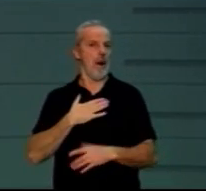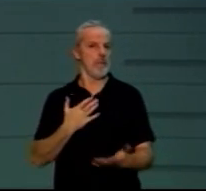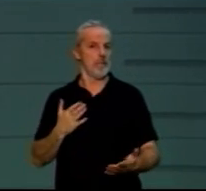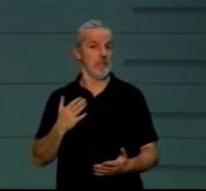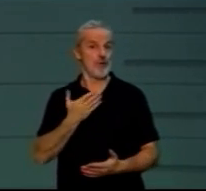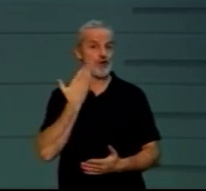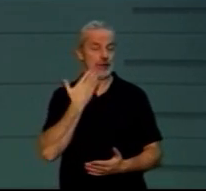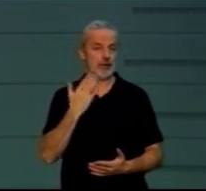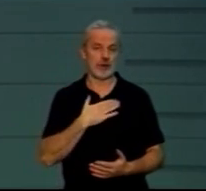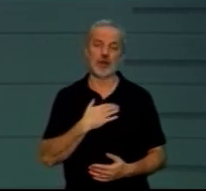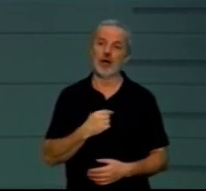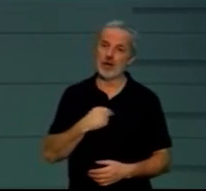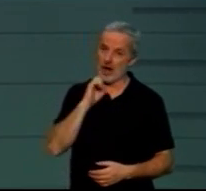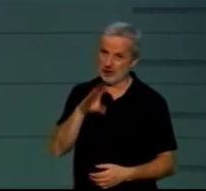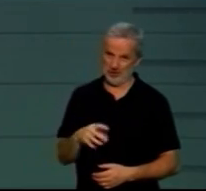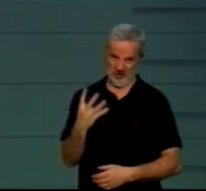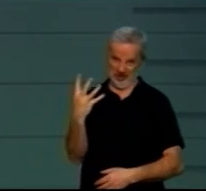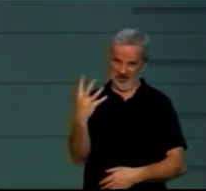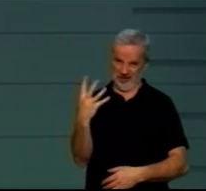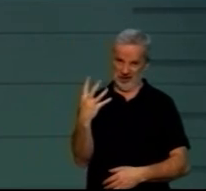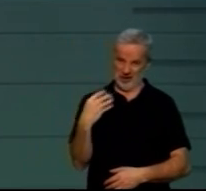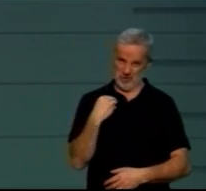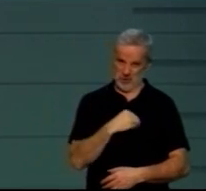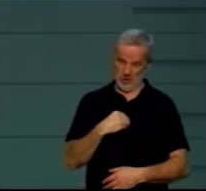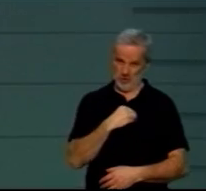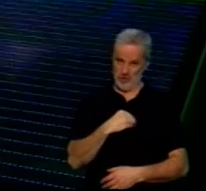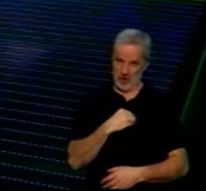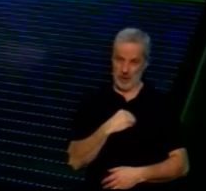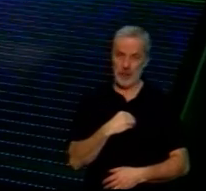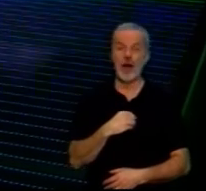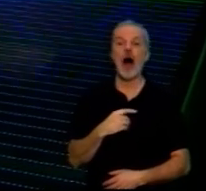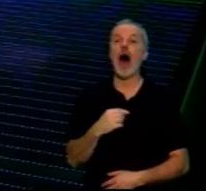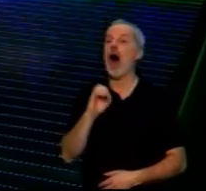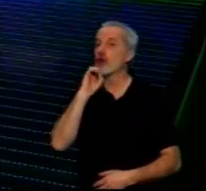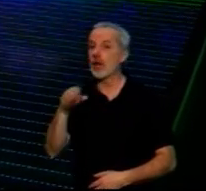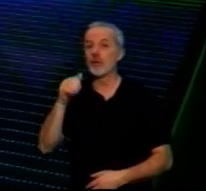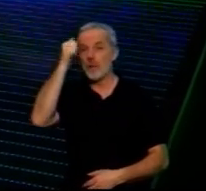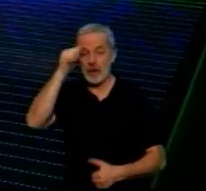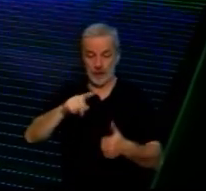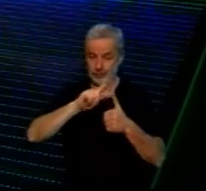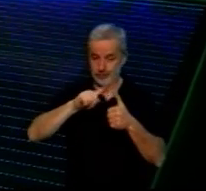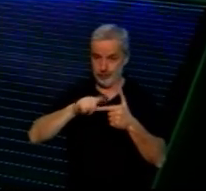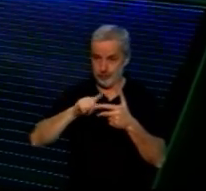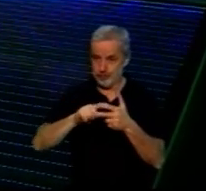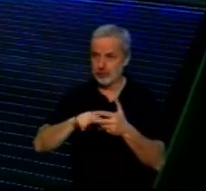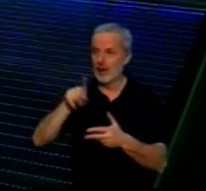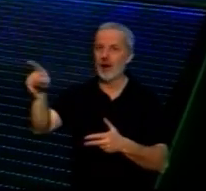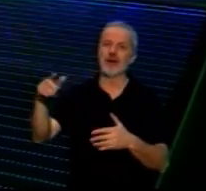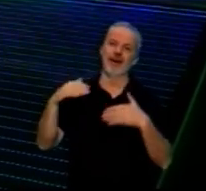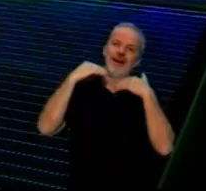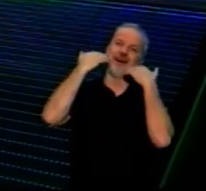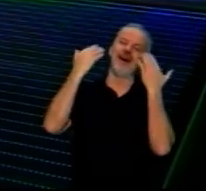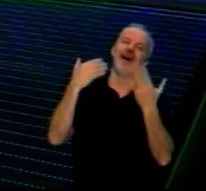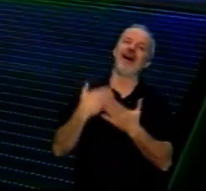že bohužel jenom 4, tak když ty 4 vyjmenuju, tak vždycky je úsměv a říkají, no